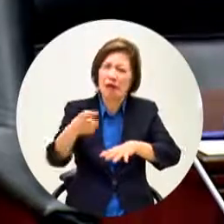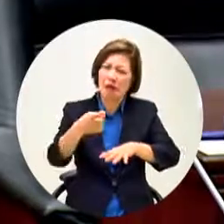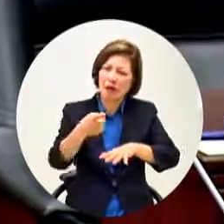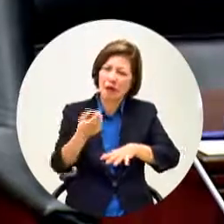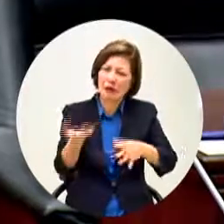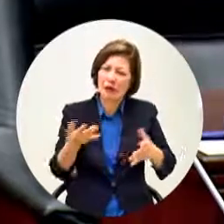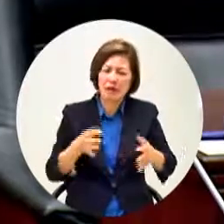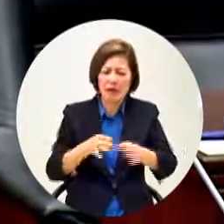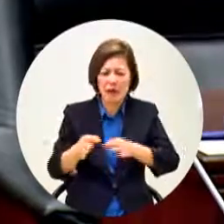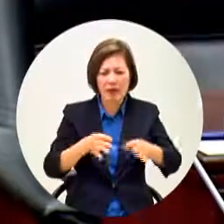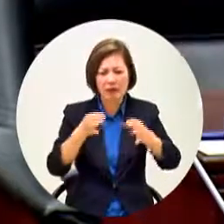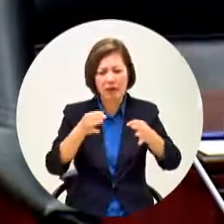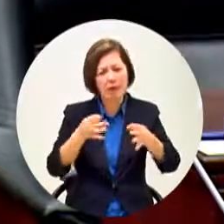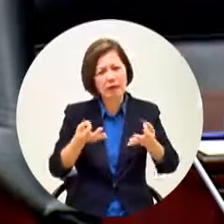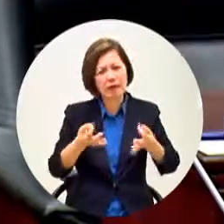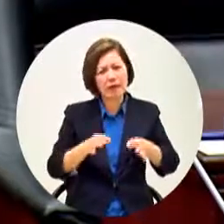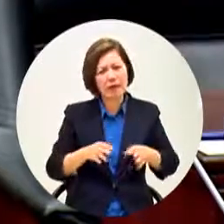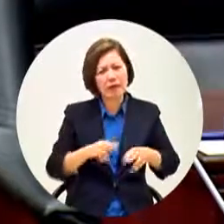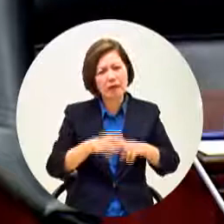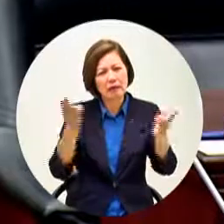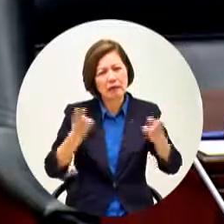做生意啊！